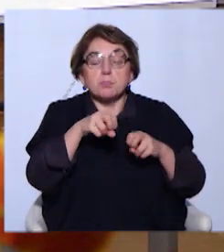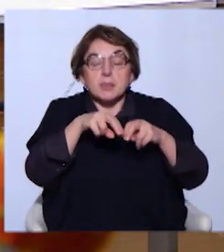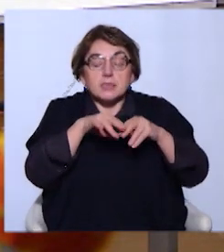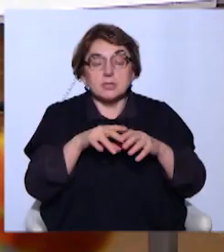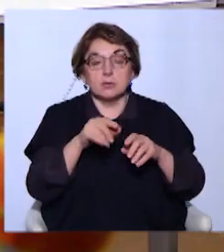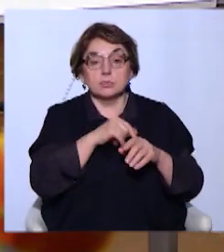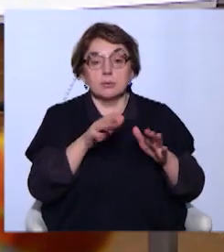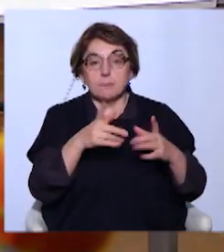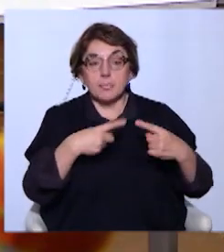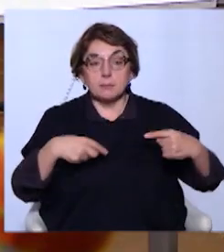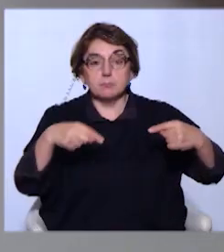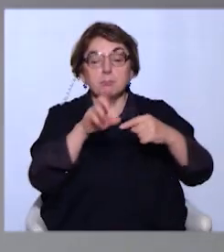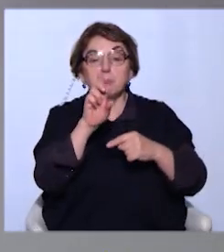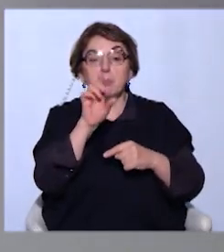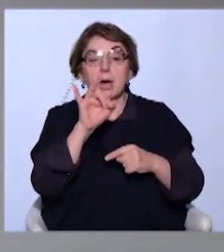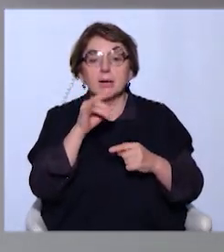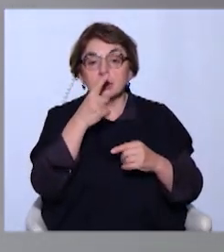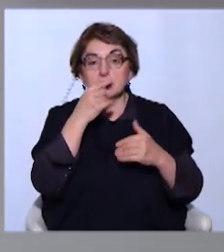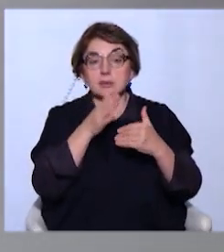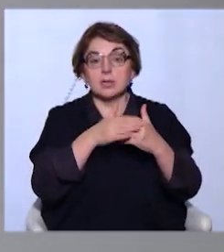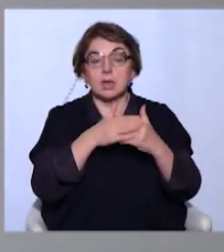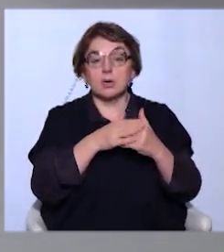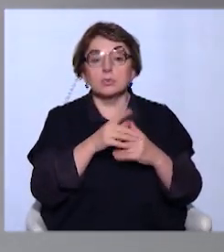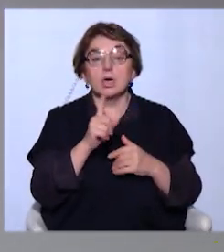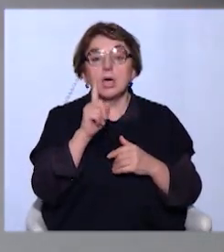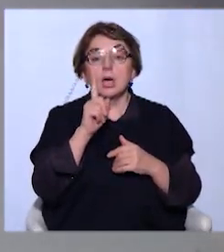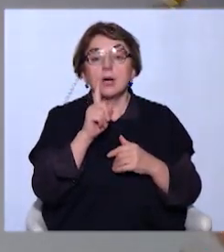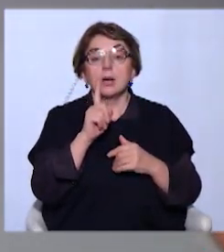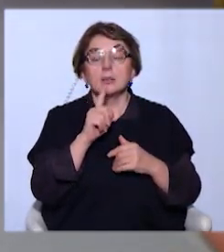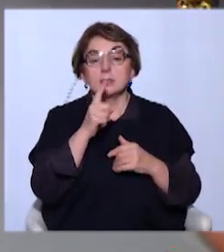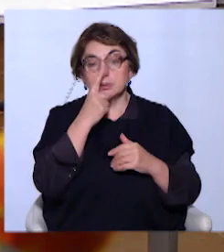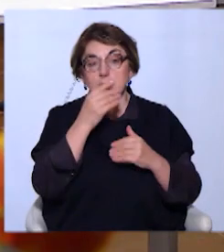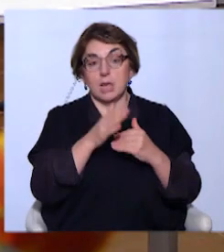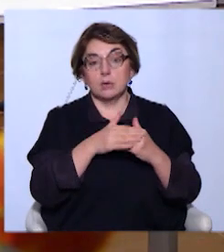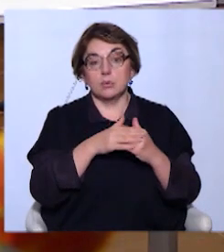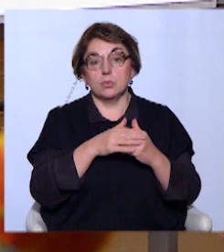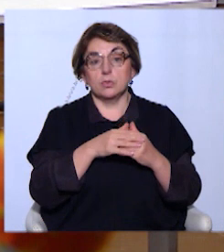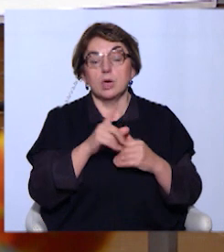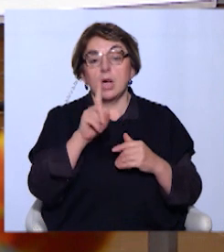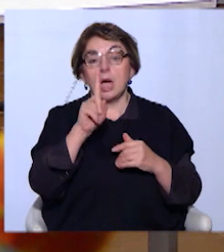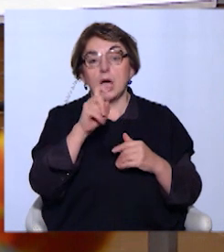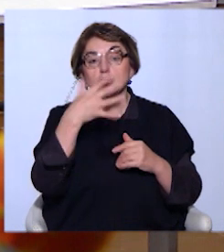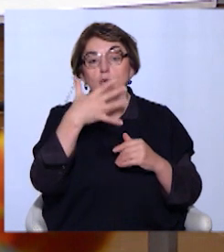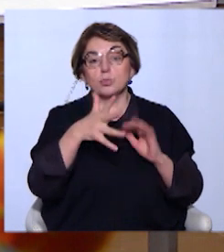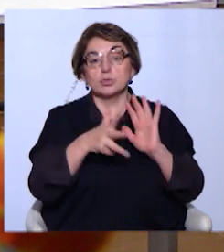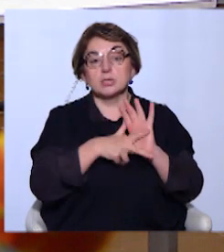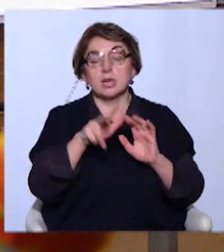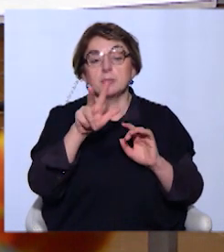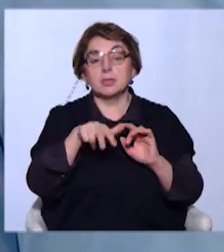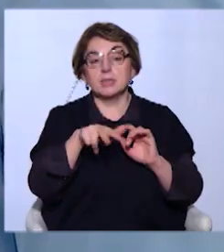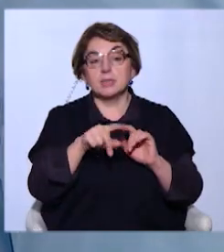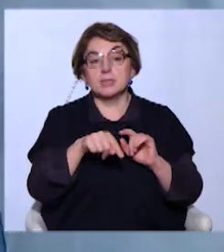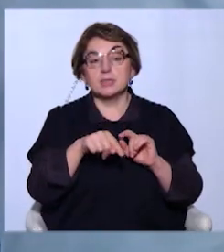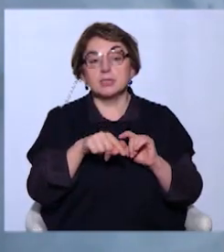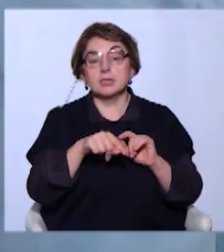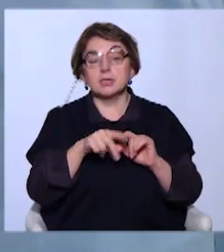საზომი ერთეული და 1 ბარელი დაახლოებით 100, მოდი ეს დავწერ, დაახლოებით 159 ლიტრი,